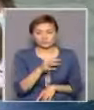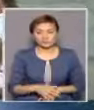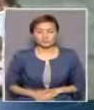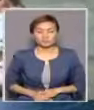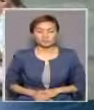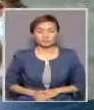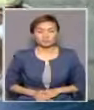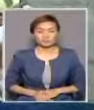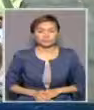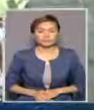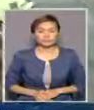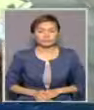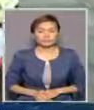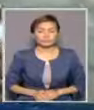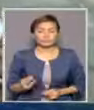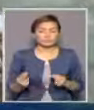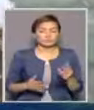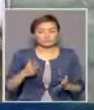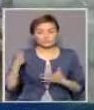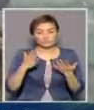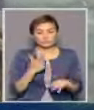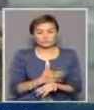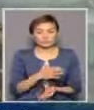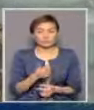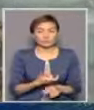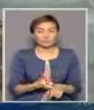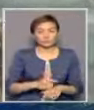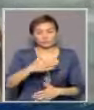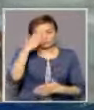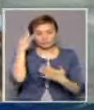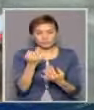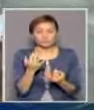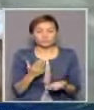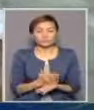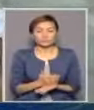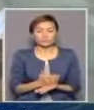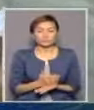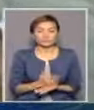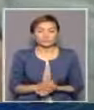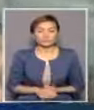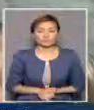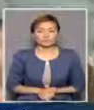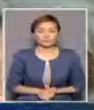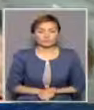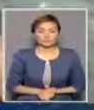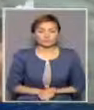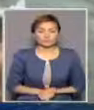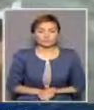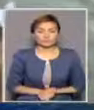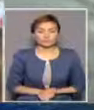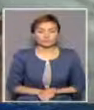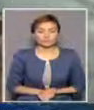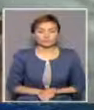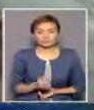погода немного жарко но ладно очень весело очень красочно очень хорошо организовали